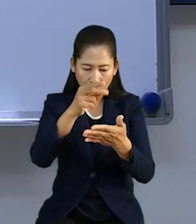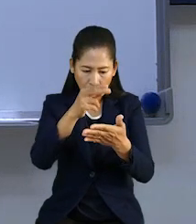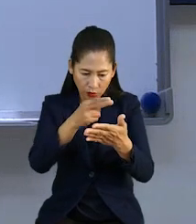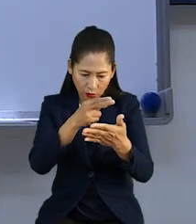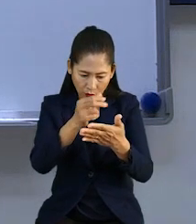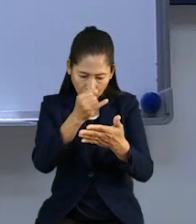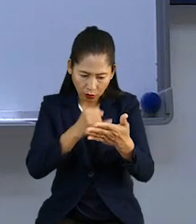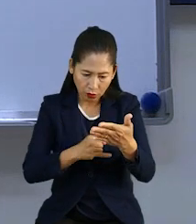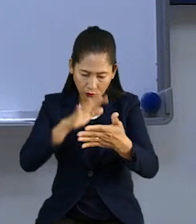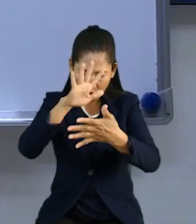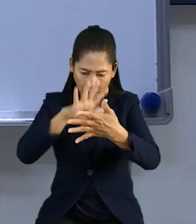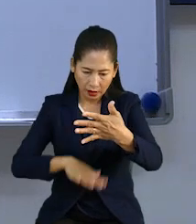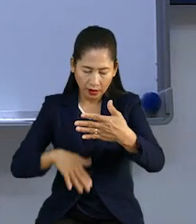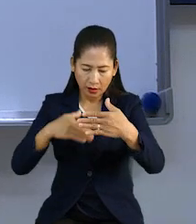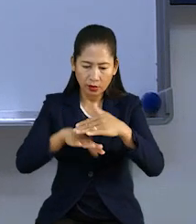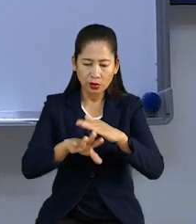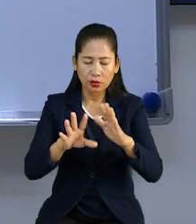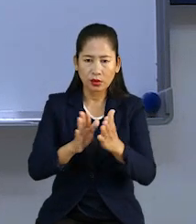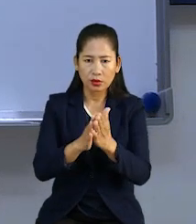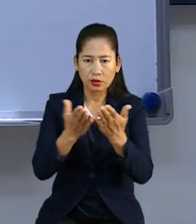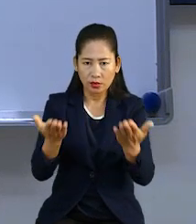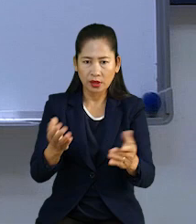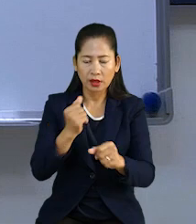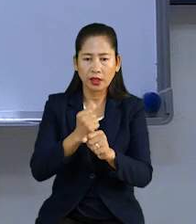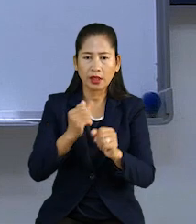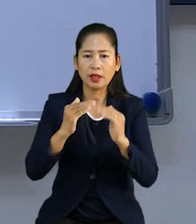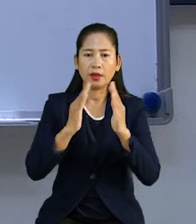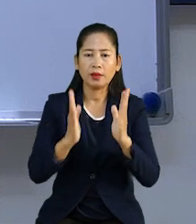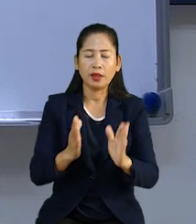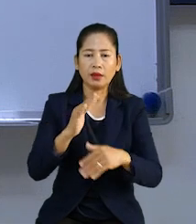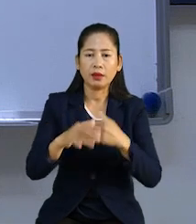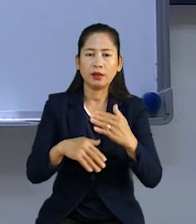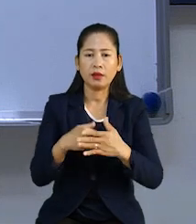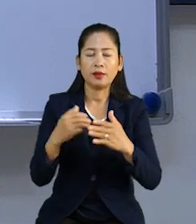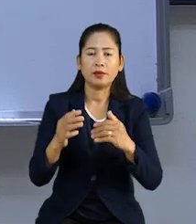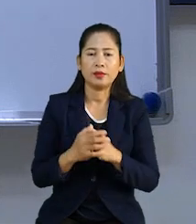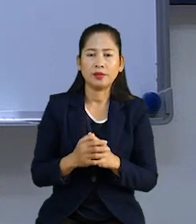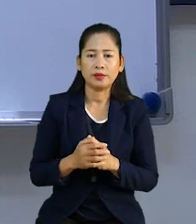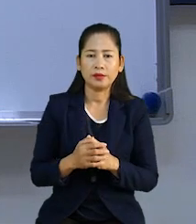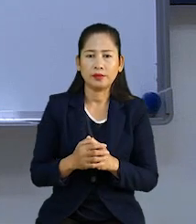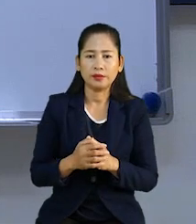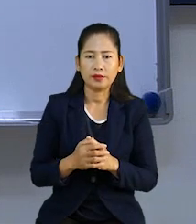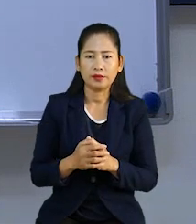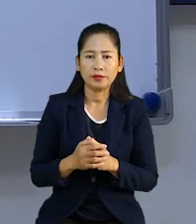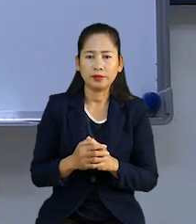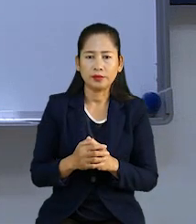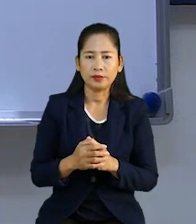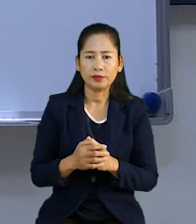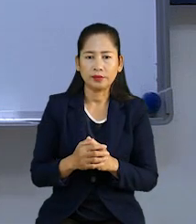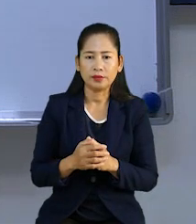tràng phóng, đã cho nông sự thứ. Tại ca tế là bác con được ngọt nền.